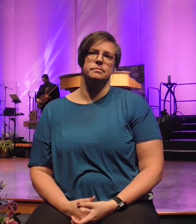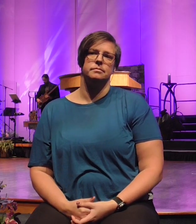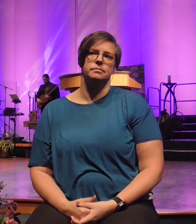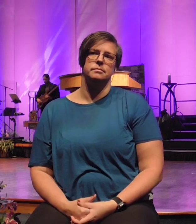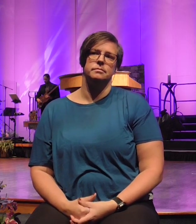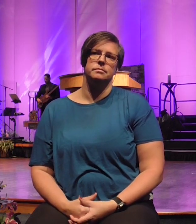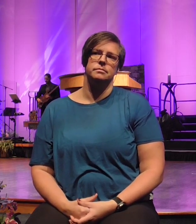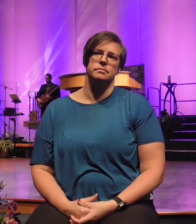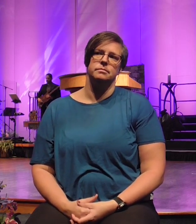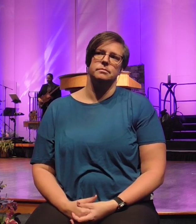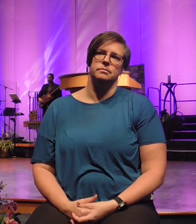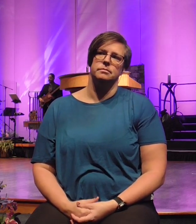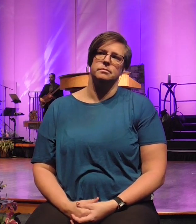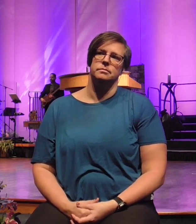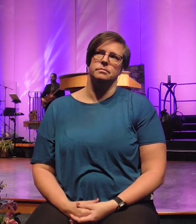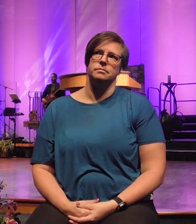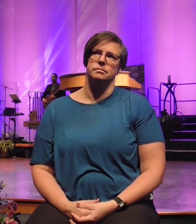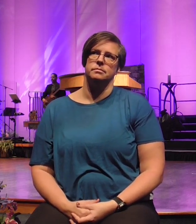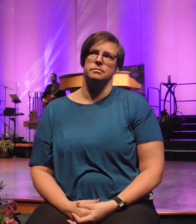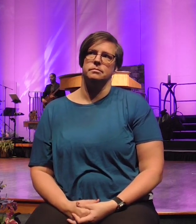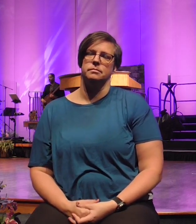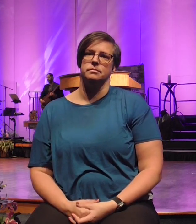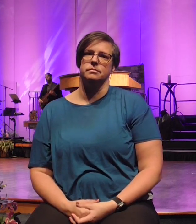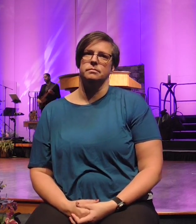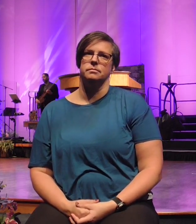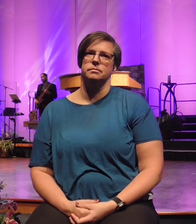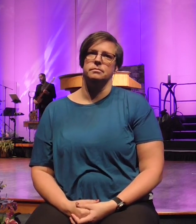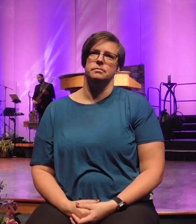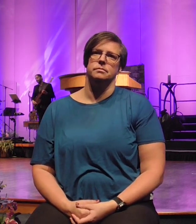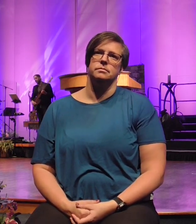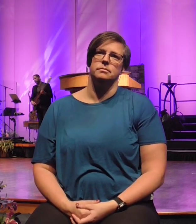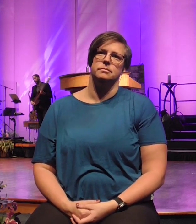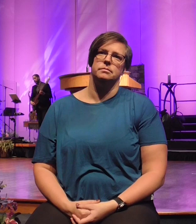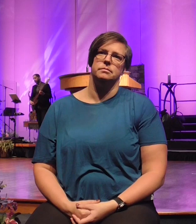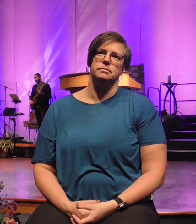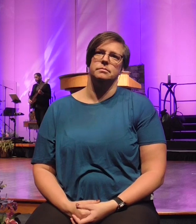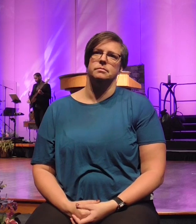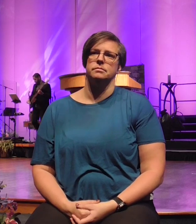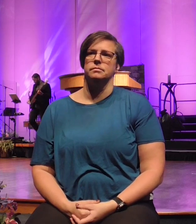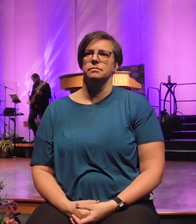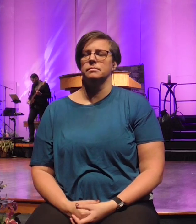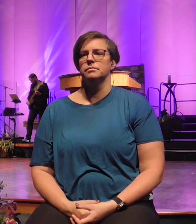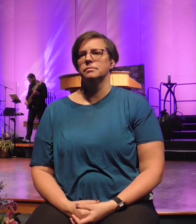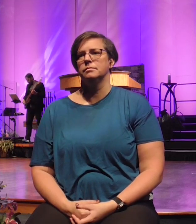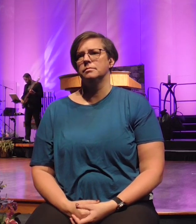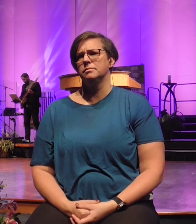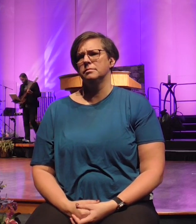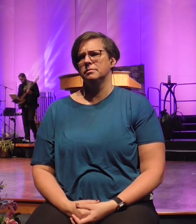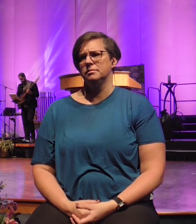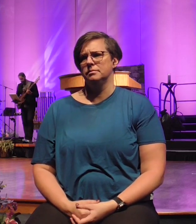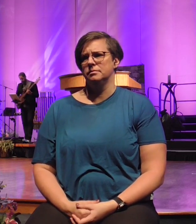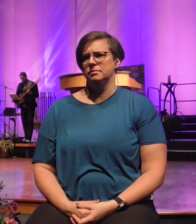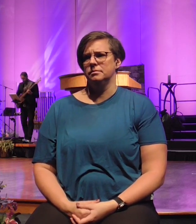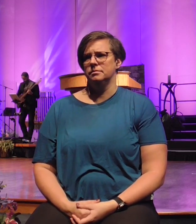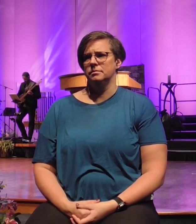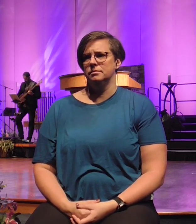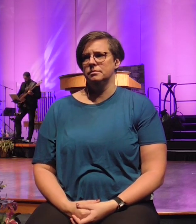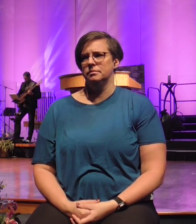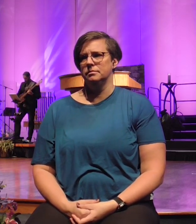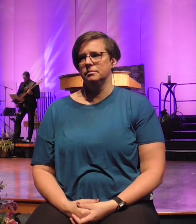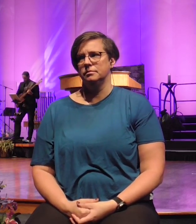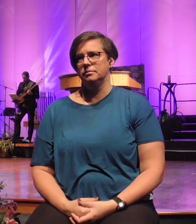ושכנתי בתוכם ועשו לי מקדש